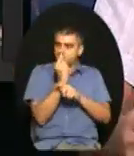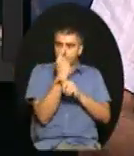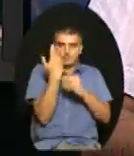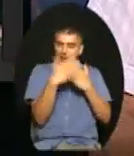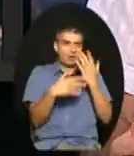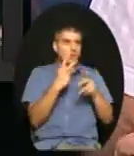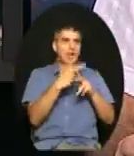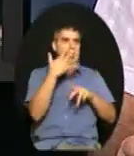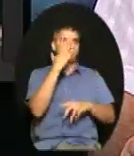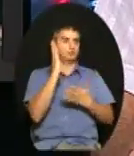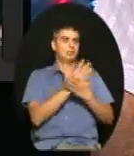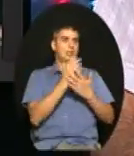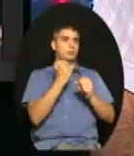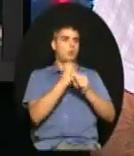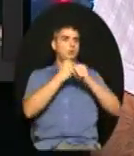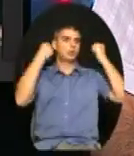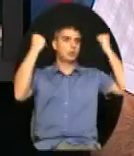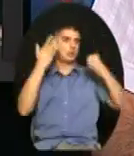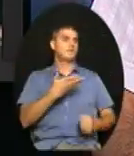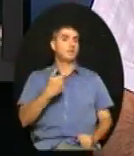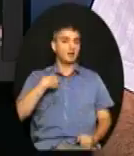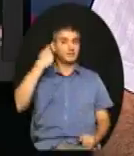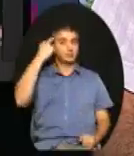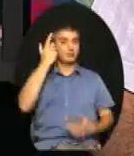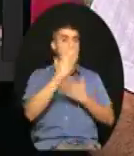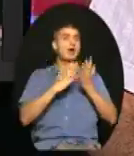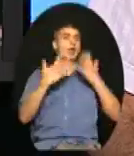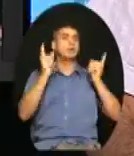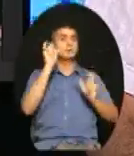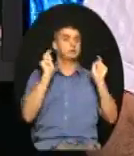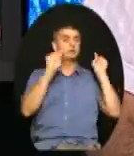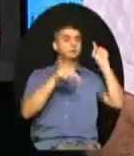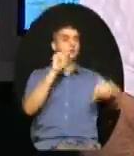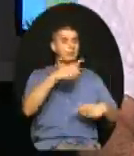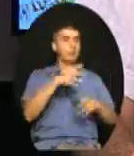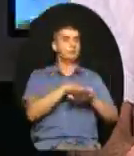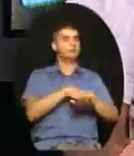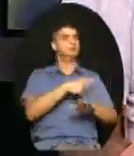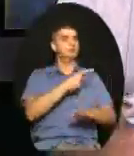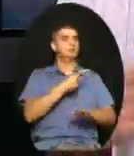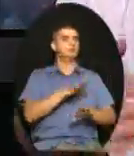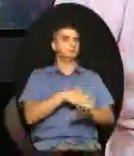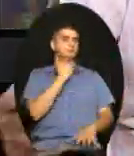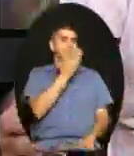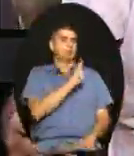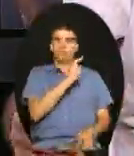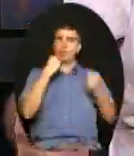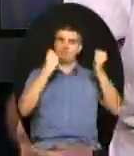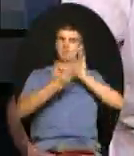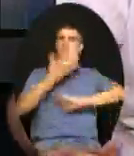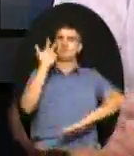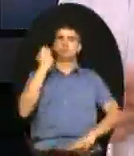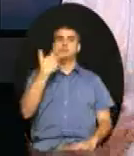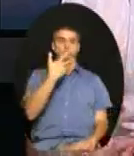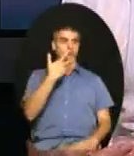רק ביום חמישי בערב הוחלט לקיים את ההפגנה הזו. אני חושב שחלק גדול מאלה שבאו, הרגישו רע עם זה שהם לא הפגינו לפני